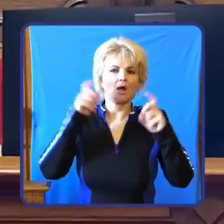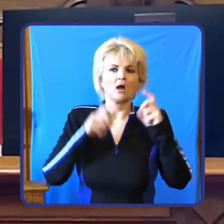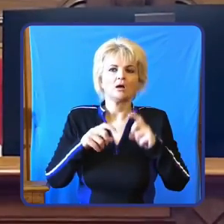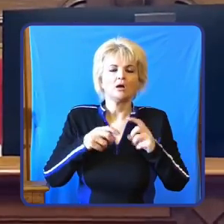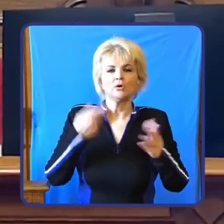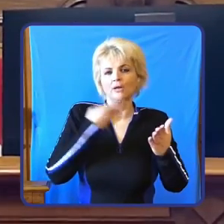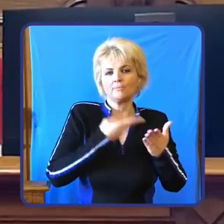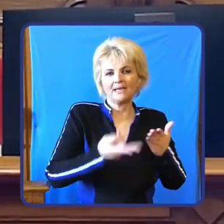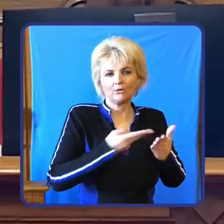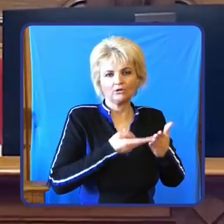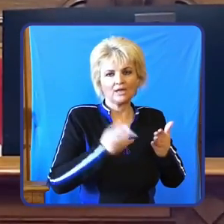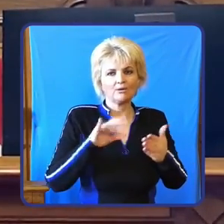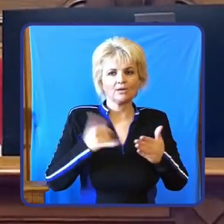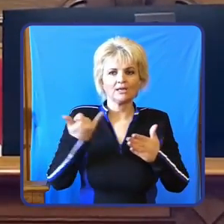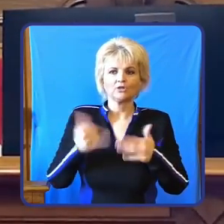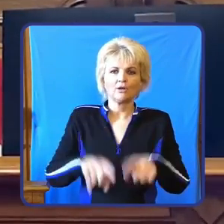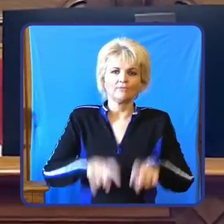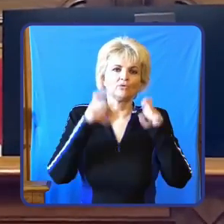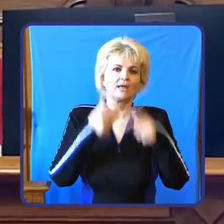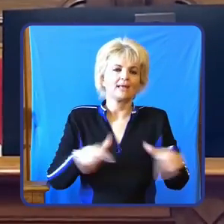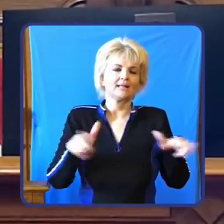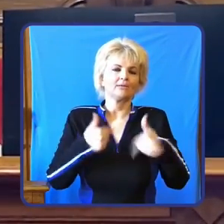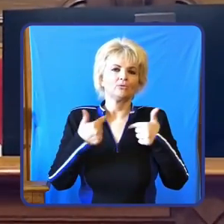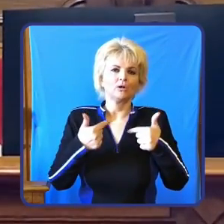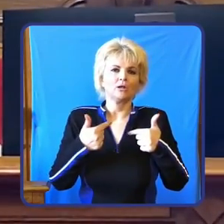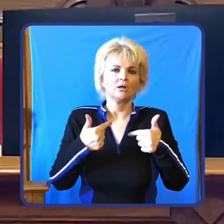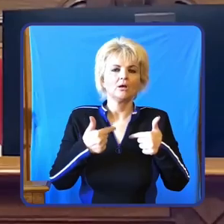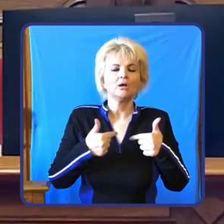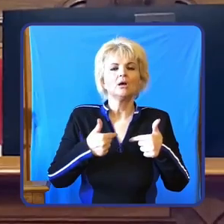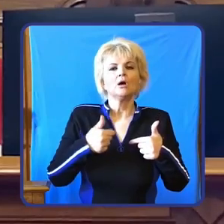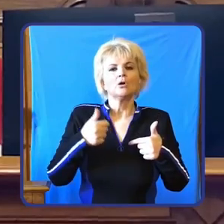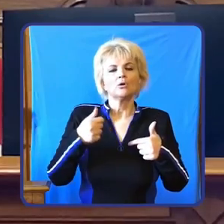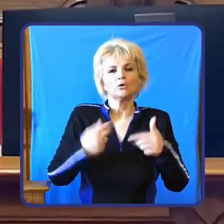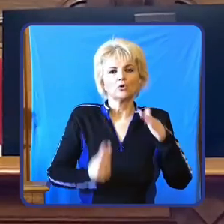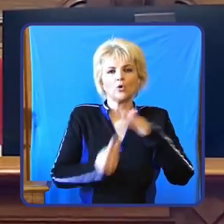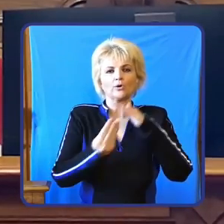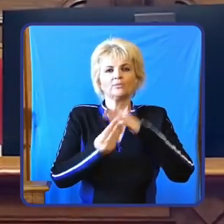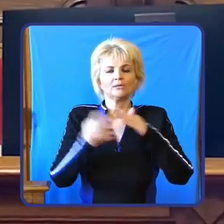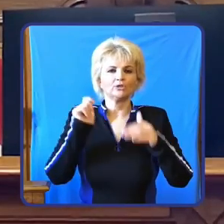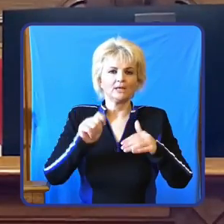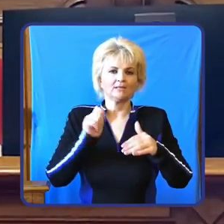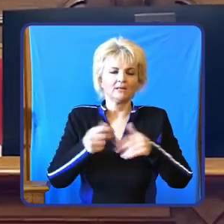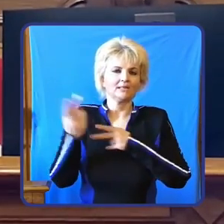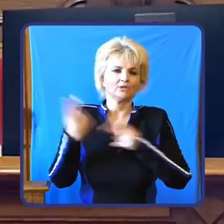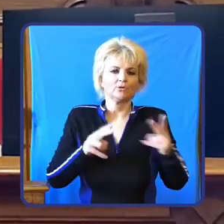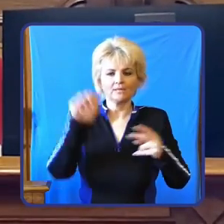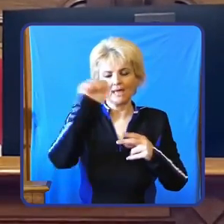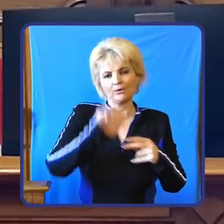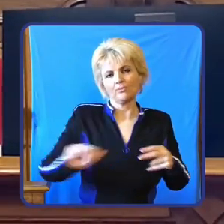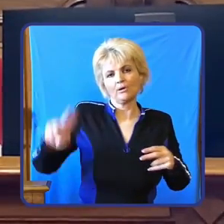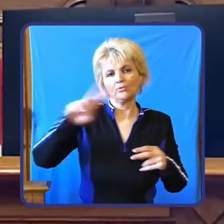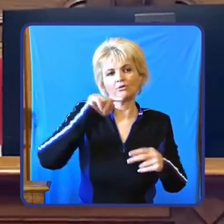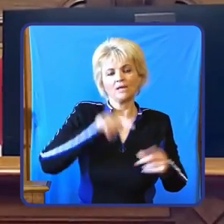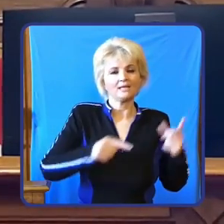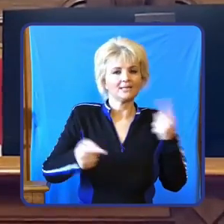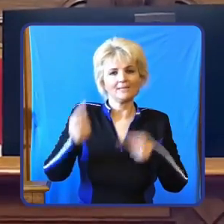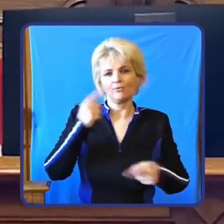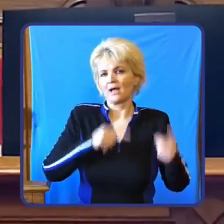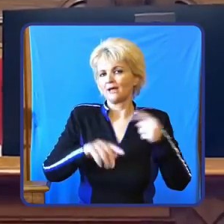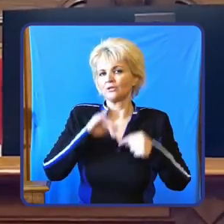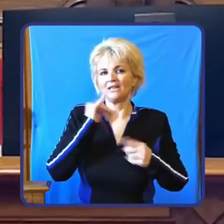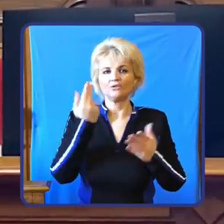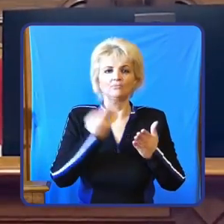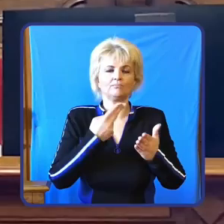akár a bíróságok is teljesen függetlenül hoznak korrupciós ítéleteket. Az Európai Unió is ezt kifogásolta, hogy nem, nincs